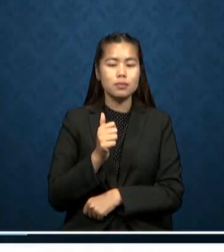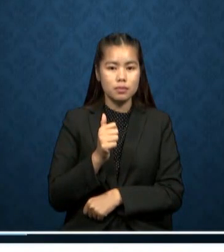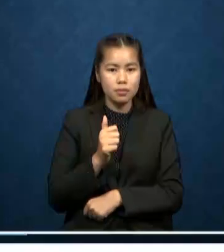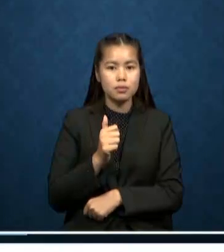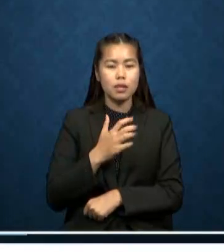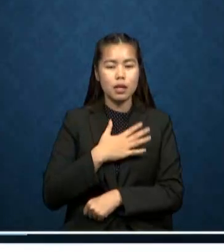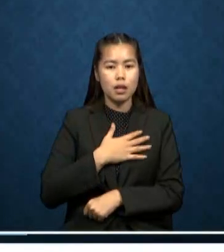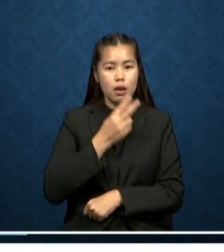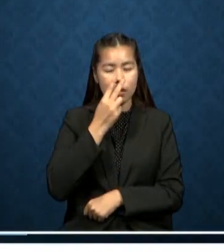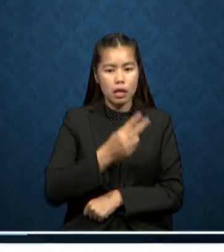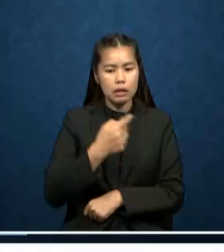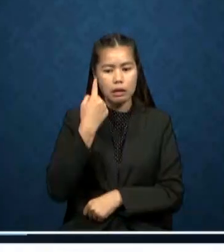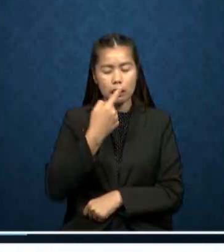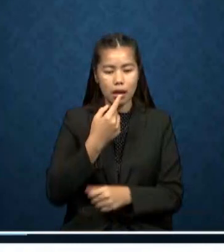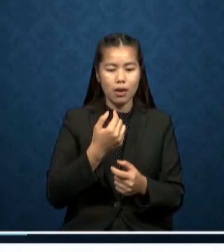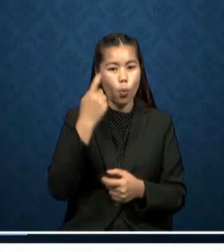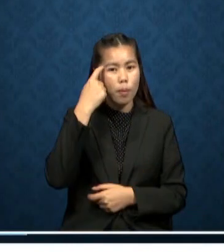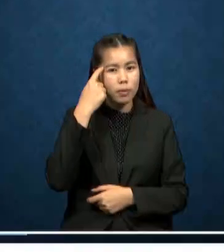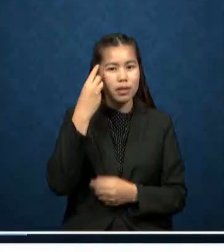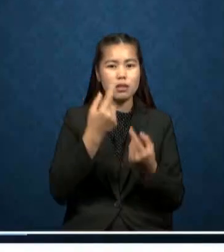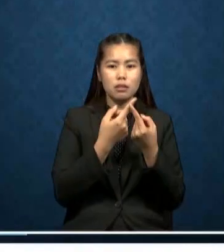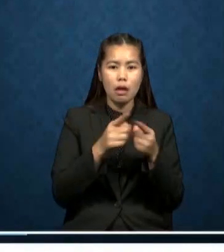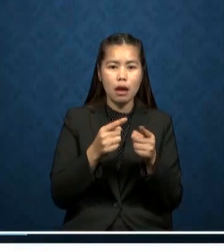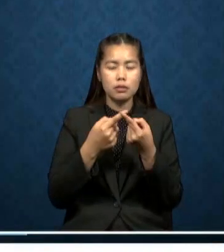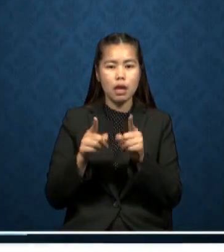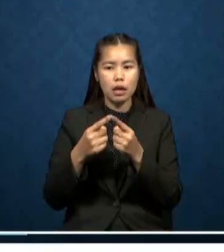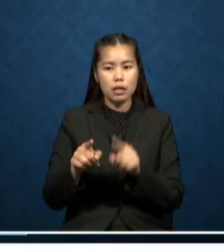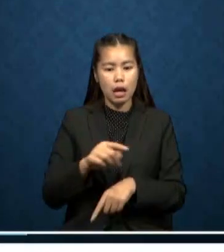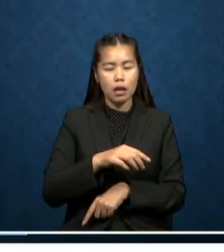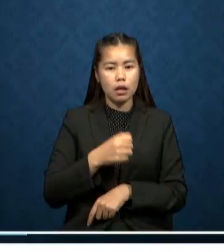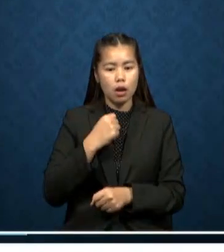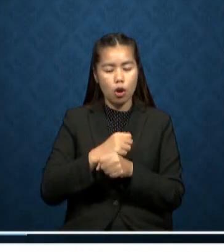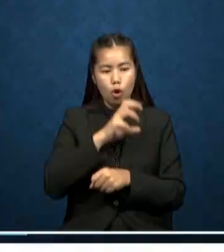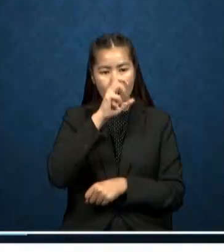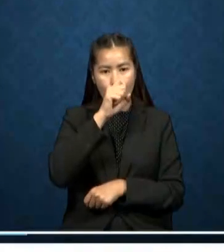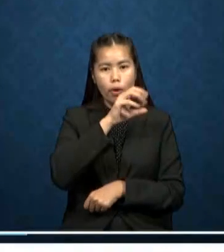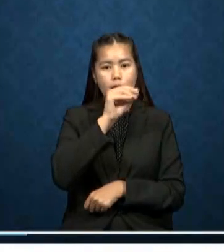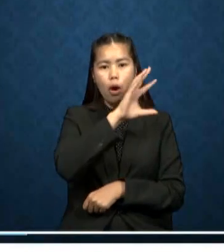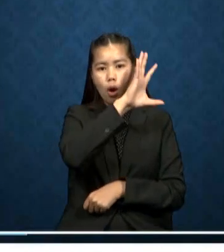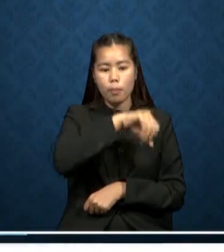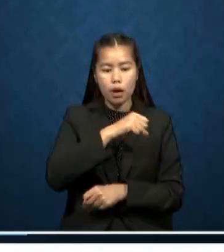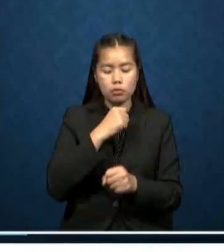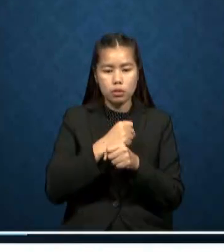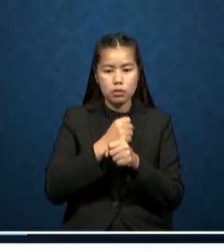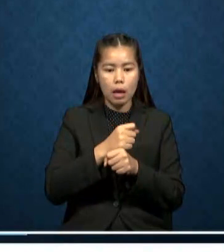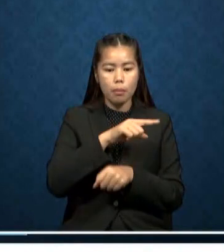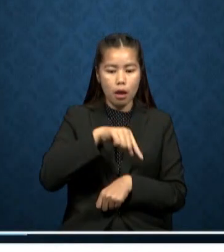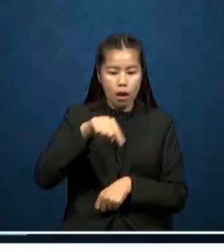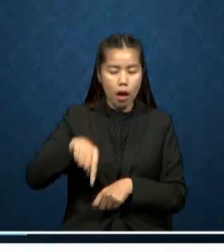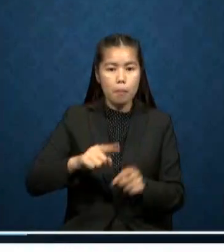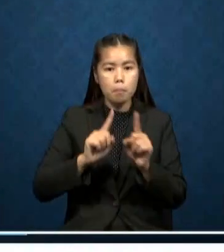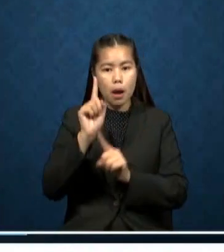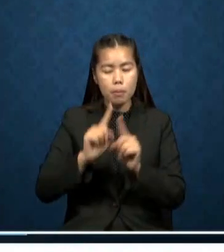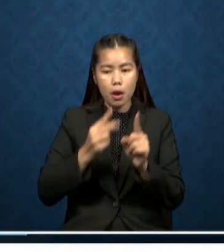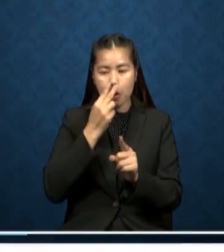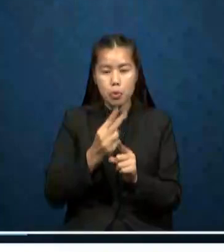ให้คนที่มีความแตกต่างได้มีการคิดรอบคิดร่วมเข้าใจความแตกต่างได้เกิดการเรียนรู้เข้า